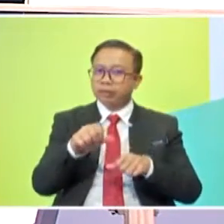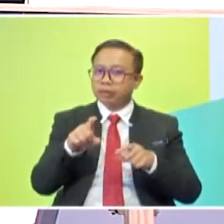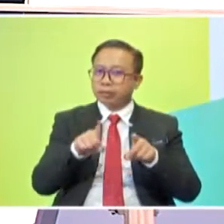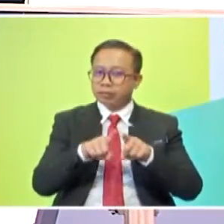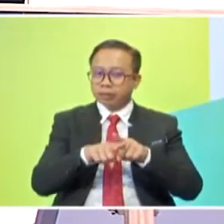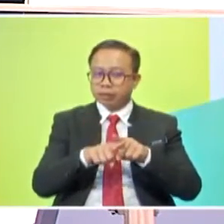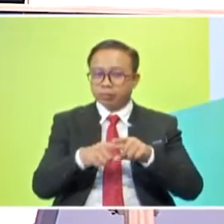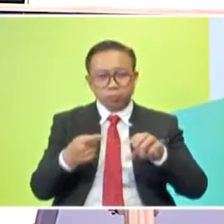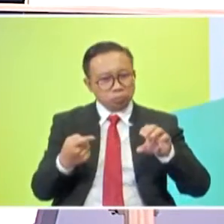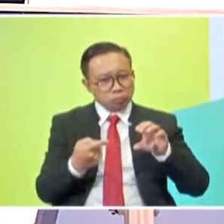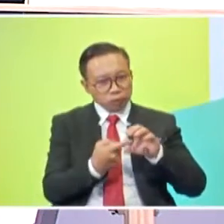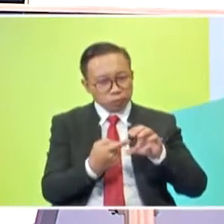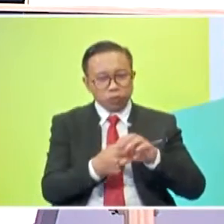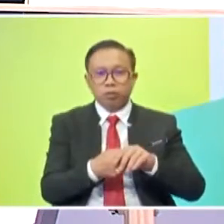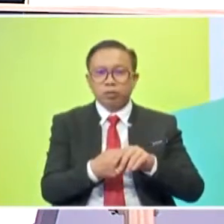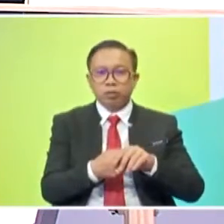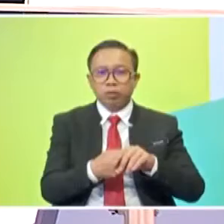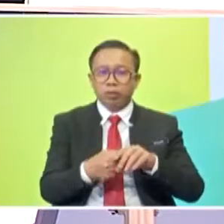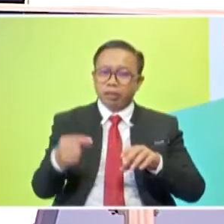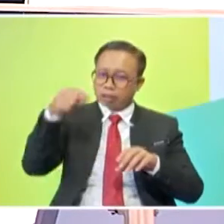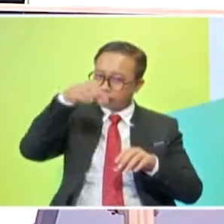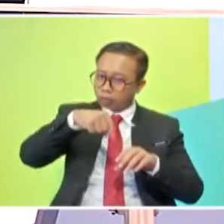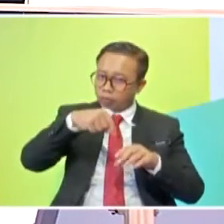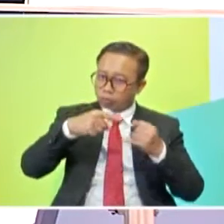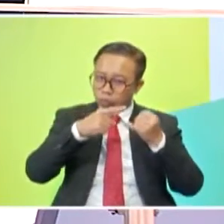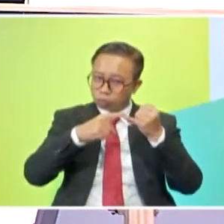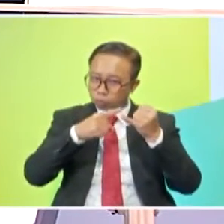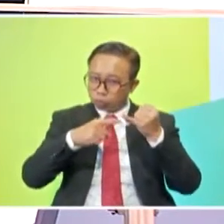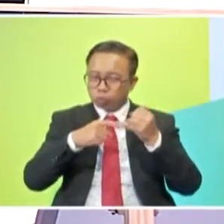Tebo kita Gantungkan di ujungnya